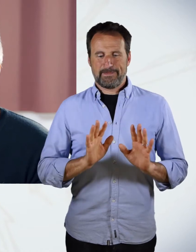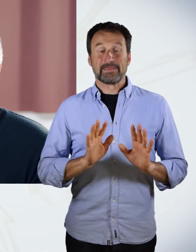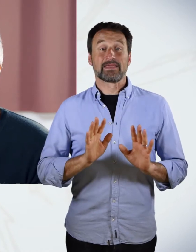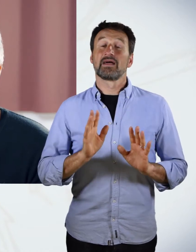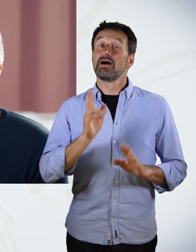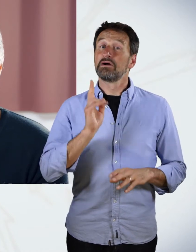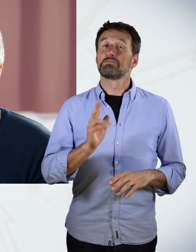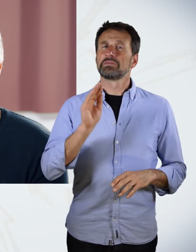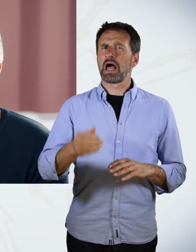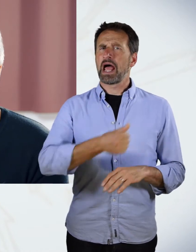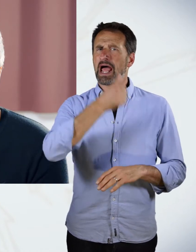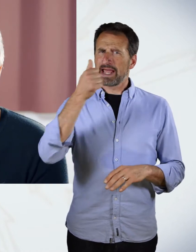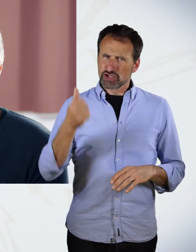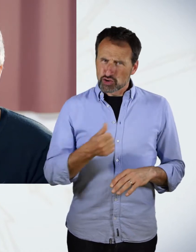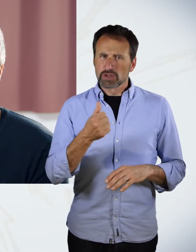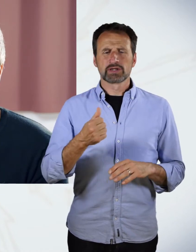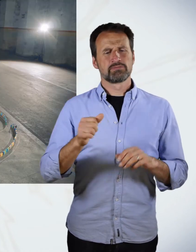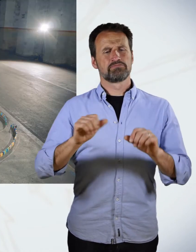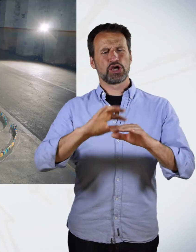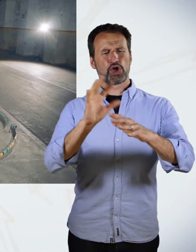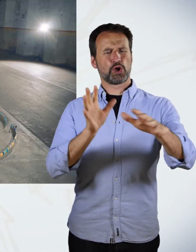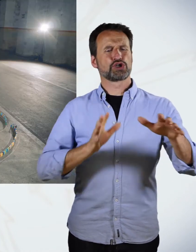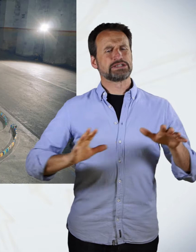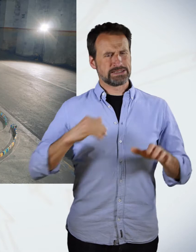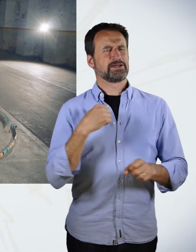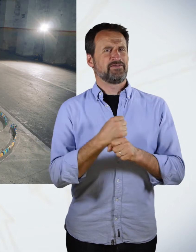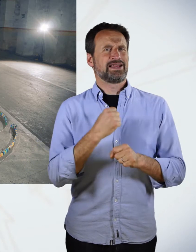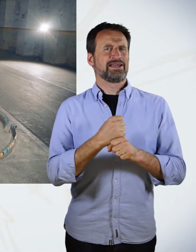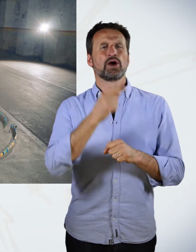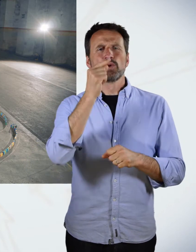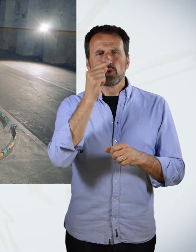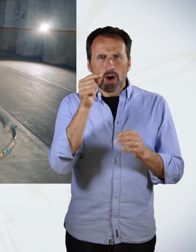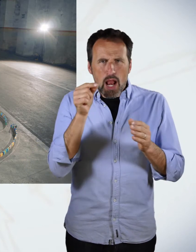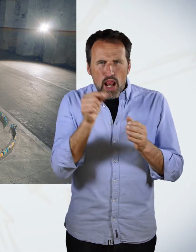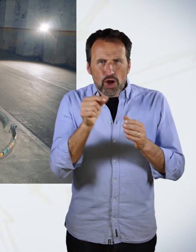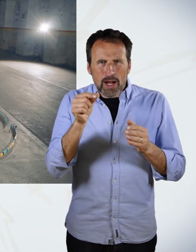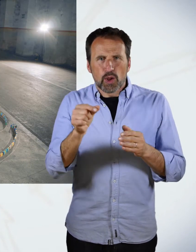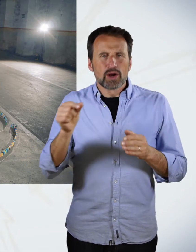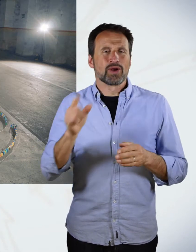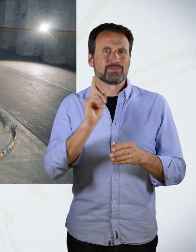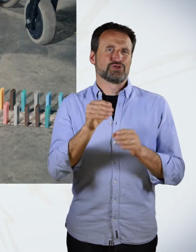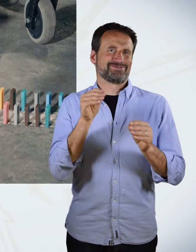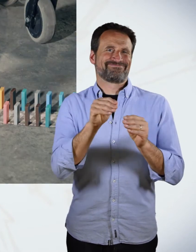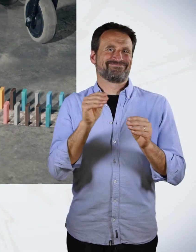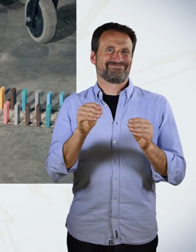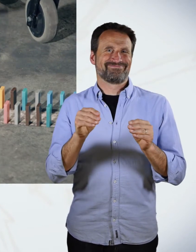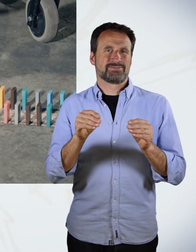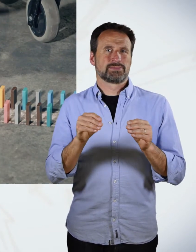Ich glaube, nach einer Stunde war ich mit dem Gerüst einmal fertig und mir haben nur noch die Lücken gefehlt. Oh, ich habe Angst. Jetzt habe ich gerade echt Schiss.